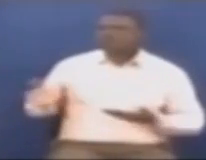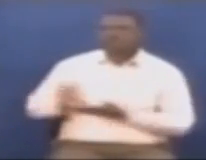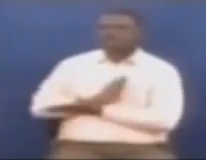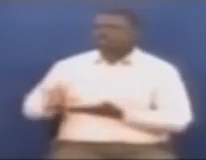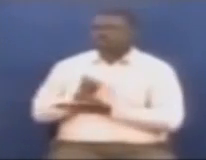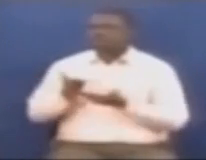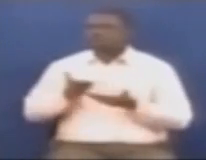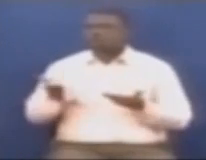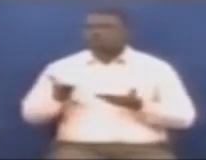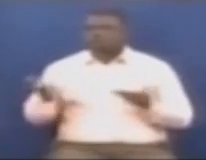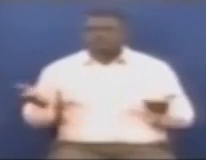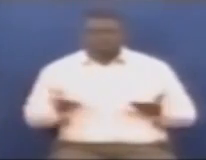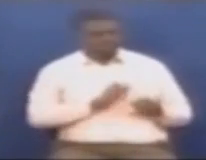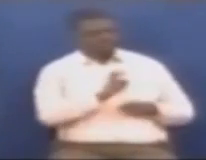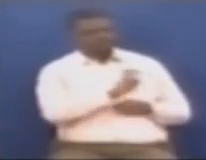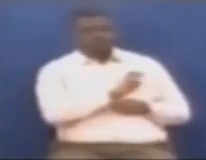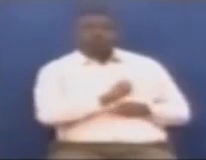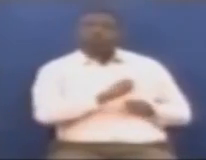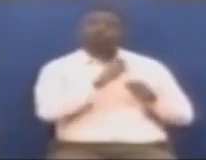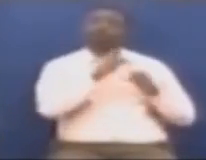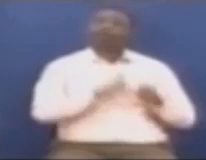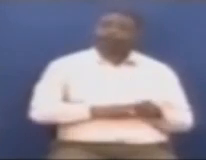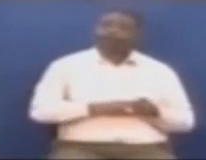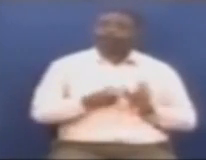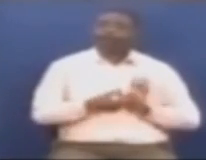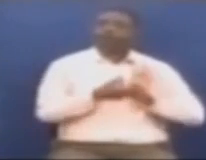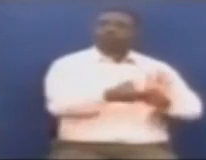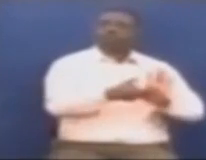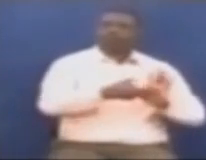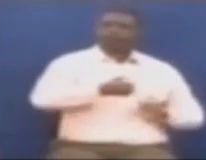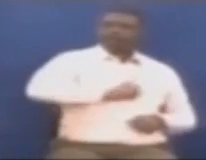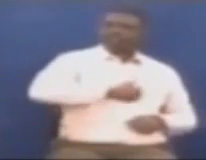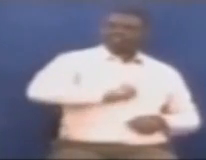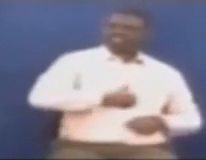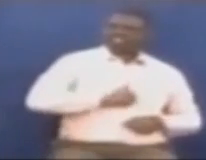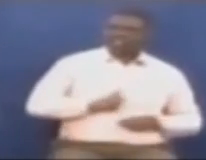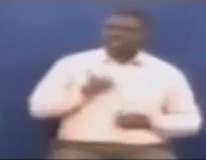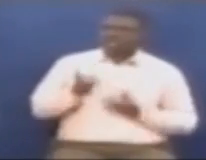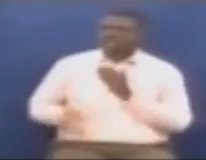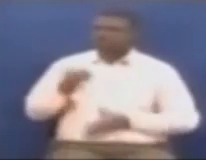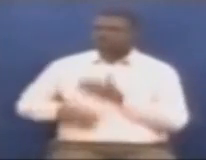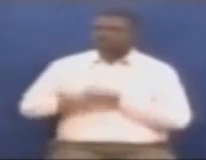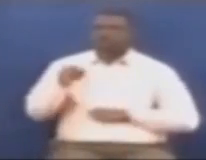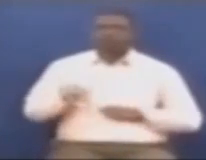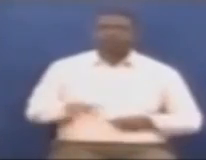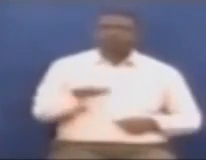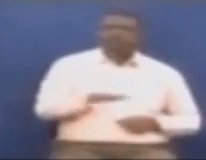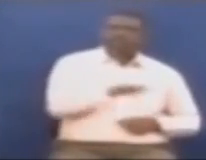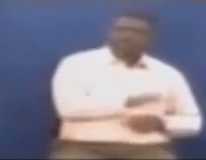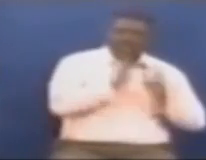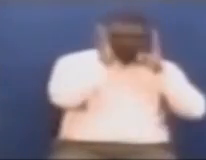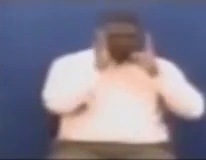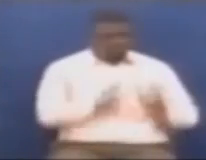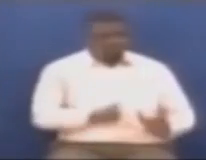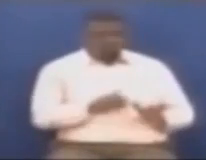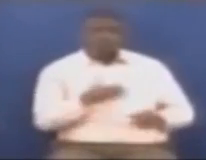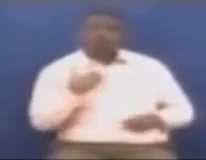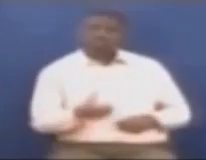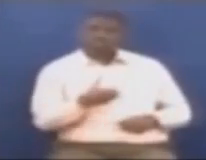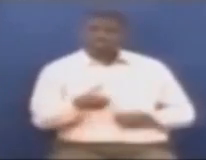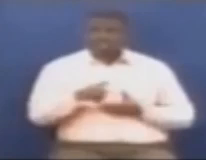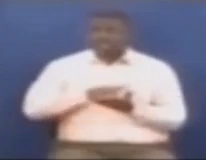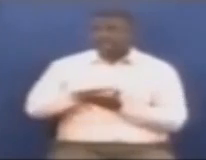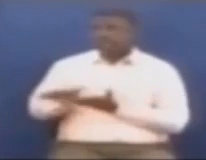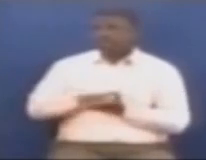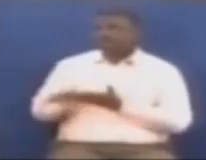ni pamoja na kuvunja mikataba kiholela. Je, serikali ina mkakati gani wa kuhakikisha inalipa